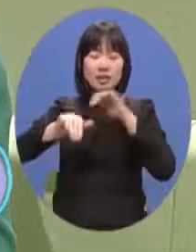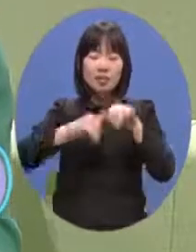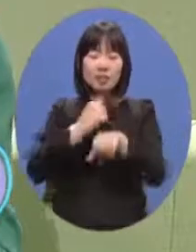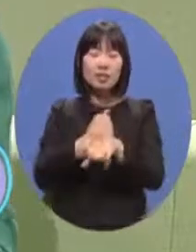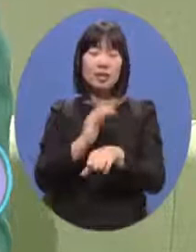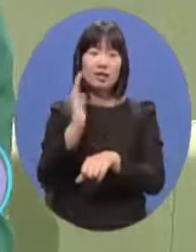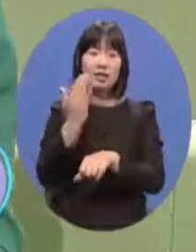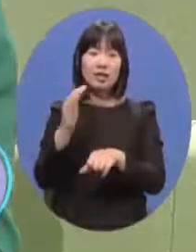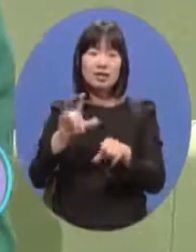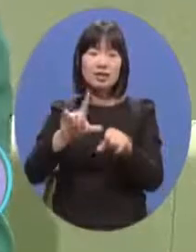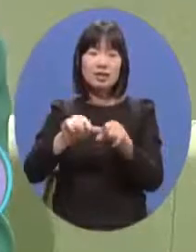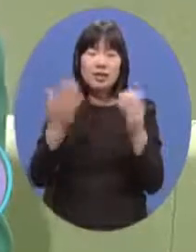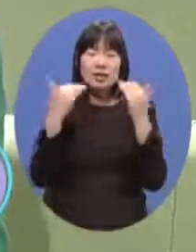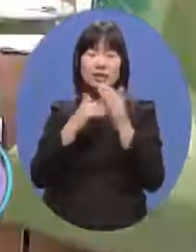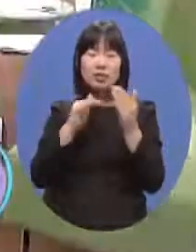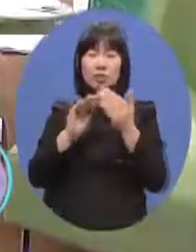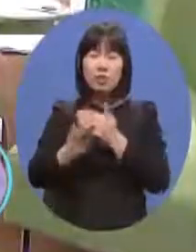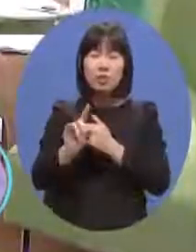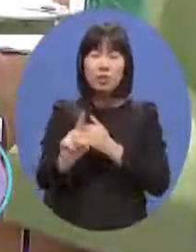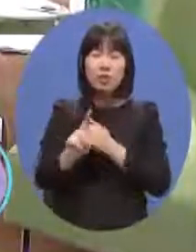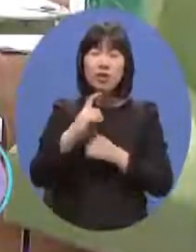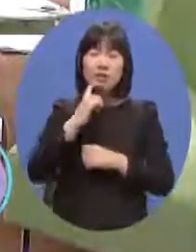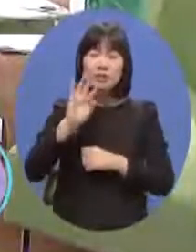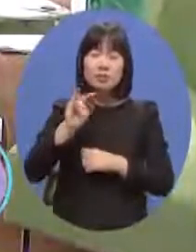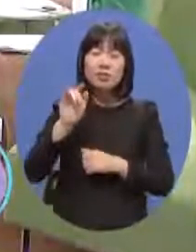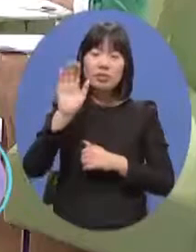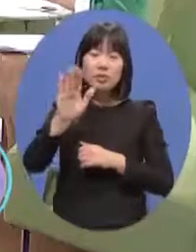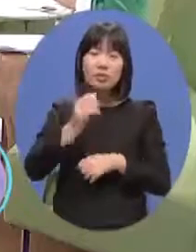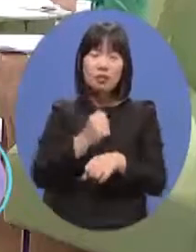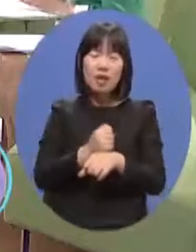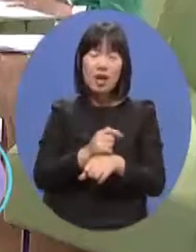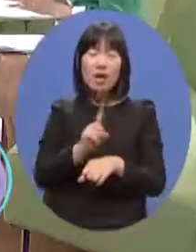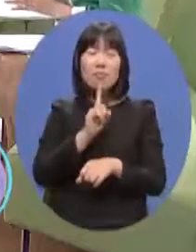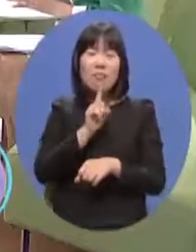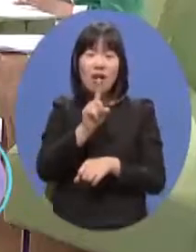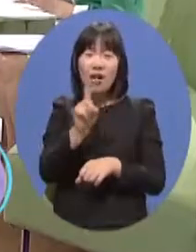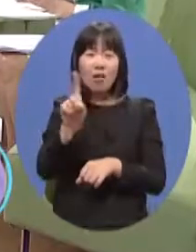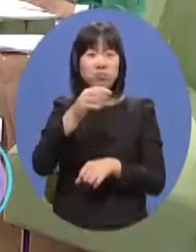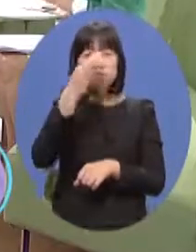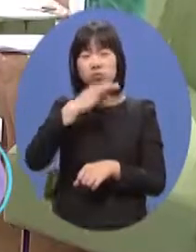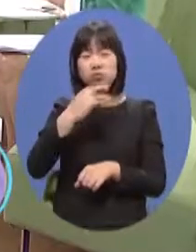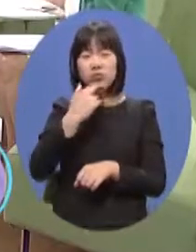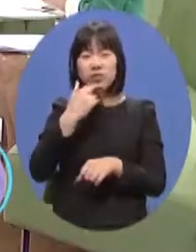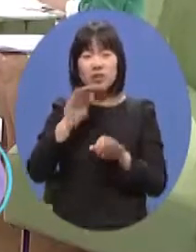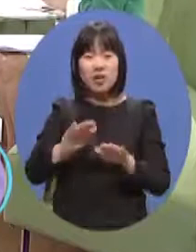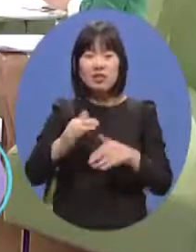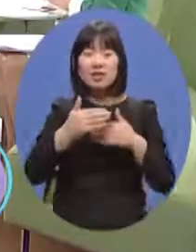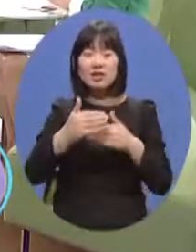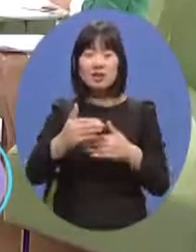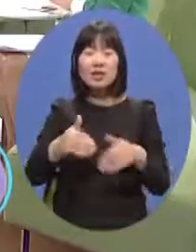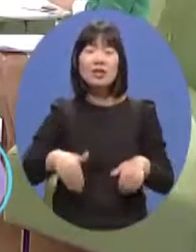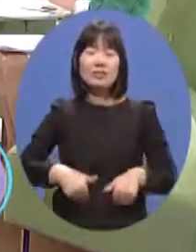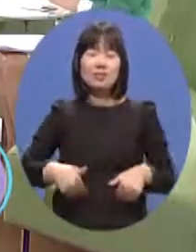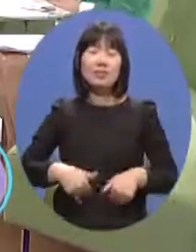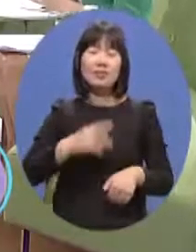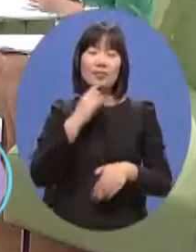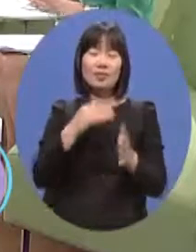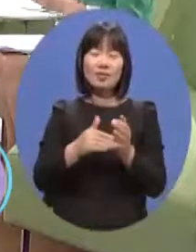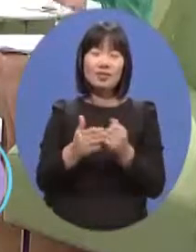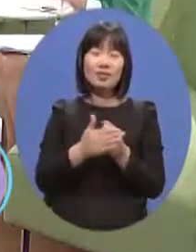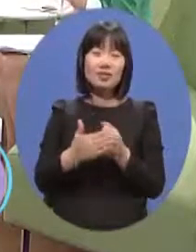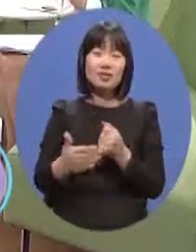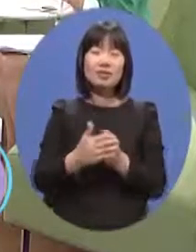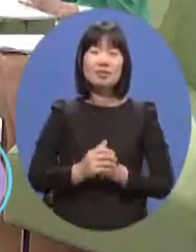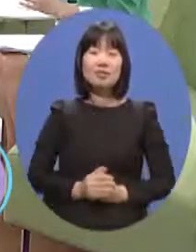해야지 시간 지난 다음에 하여튼 뭐 10분 이후부터는 말해봤자 아무 소용이 없어요. 현재 진행형이에요, 애들은.